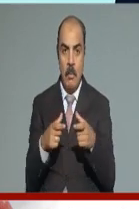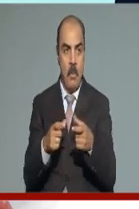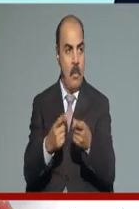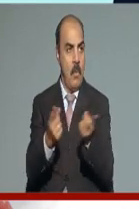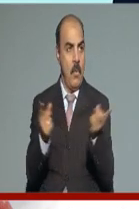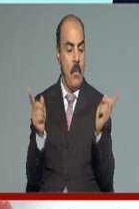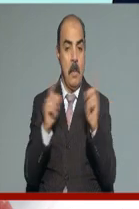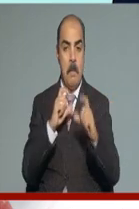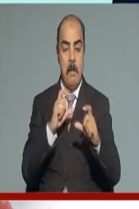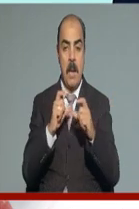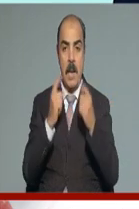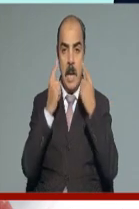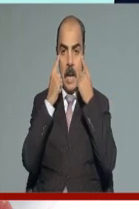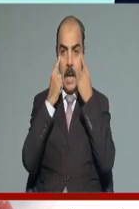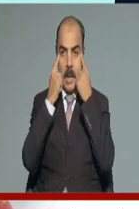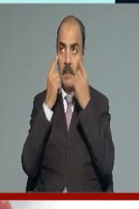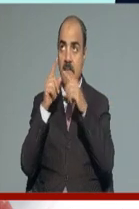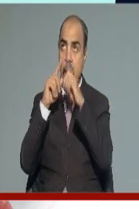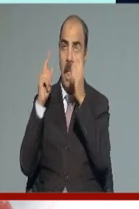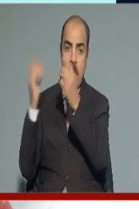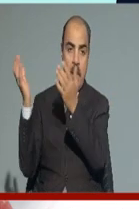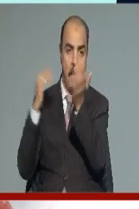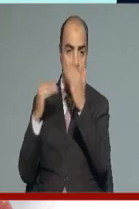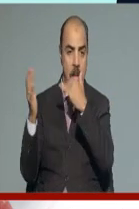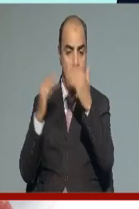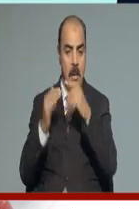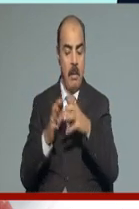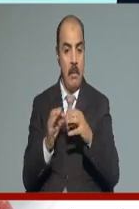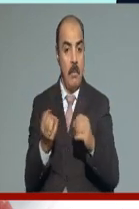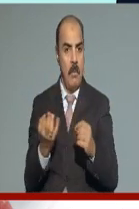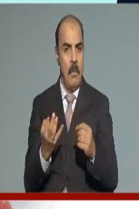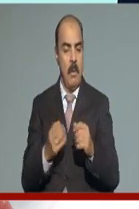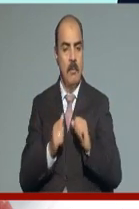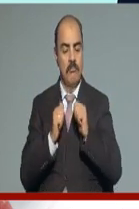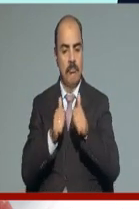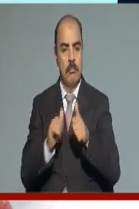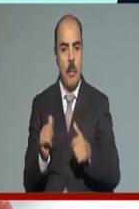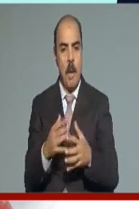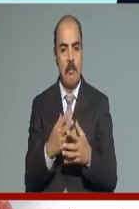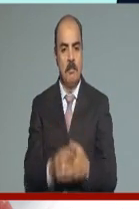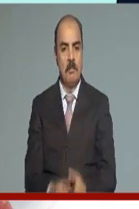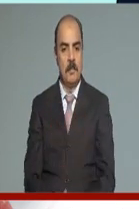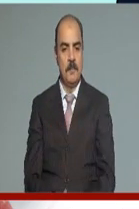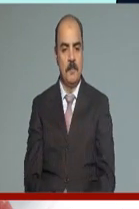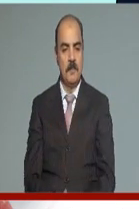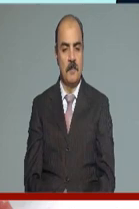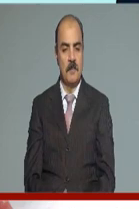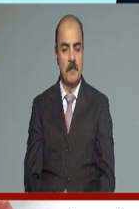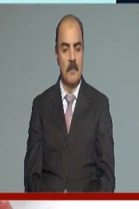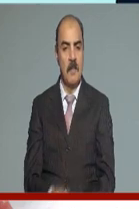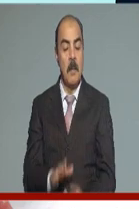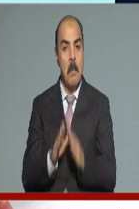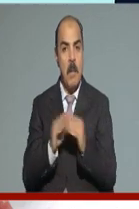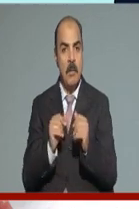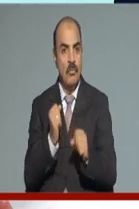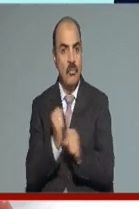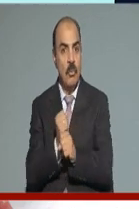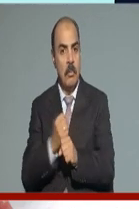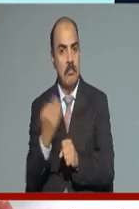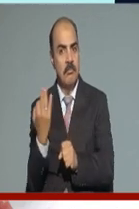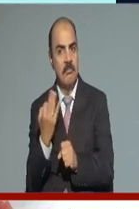الاسيوي للبنيه التحتيه ده تجمع طبعا هام جدا بيؤكد على الدور المصري لعبته